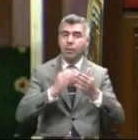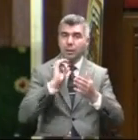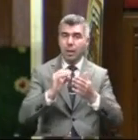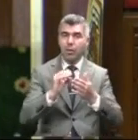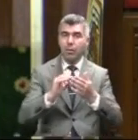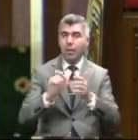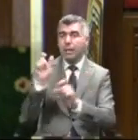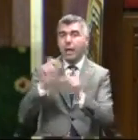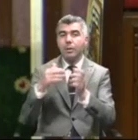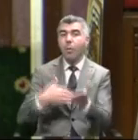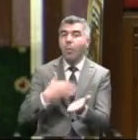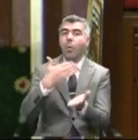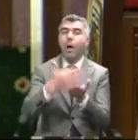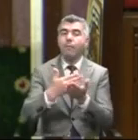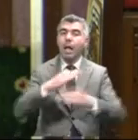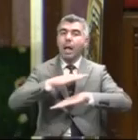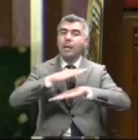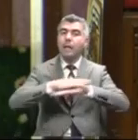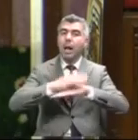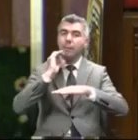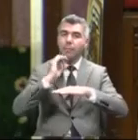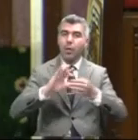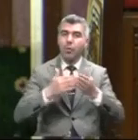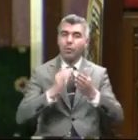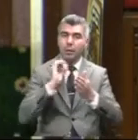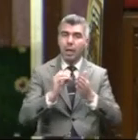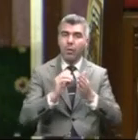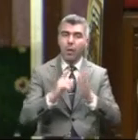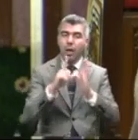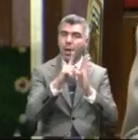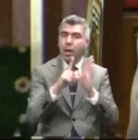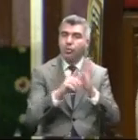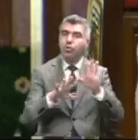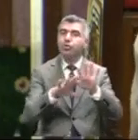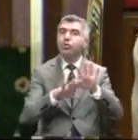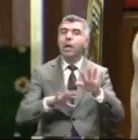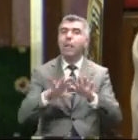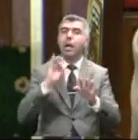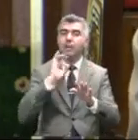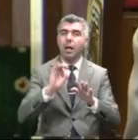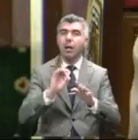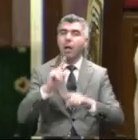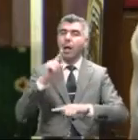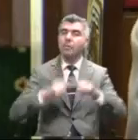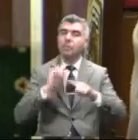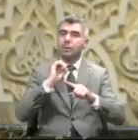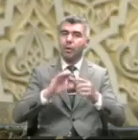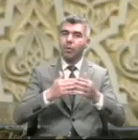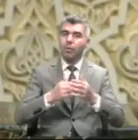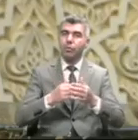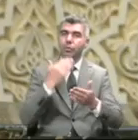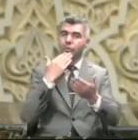عند الحد ديالهم واحترمت بالفعل اسس بناء الدوله الاجتماعيه في البلاد تاعنا مكناش ناخذ